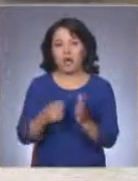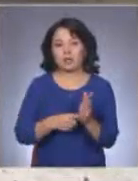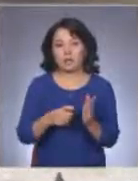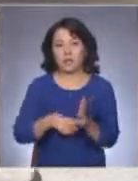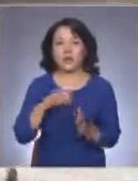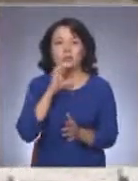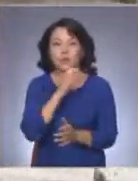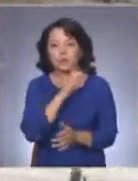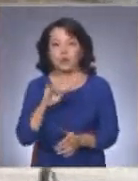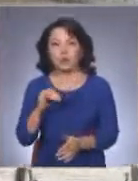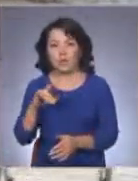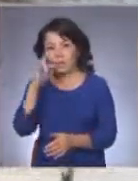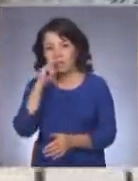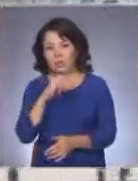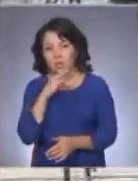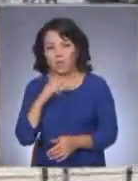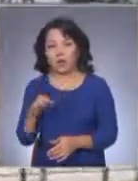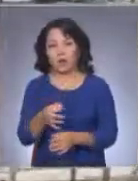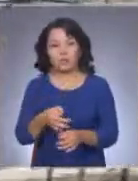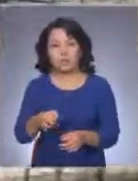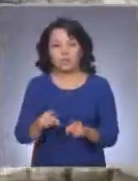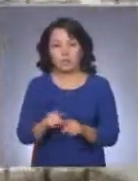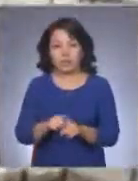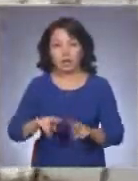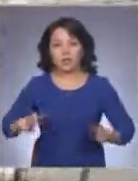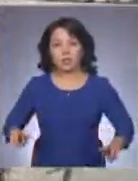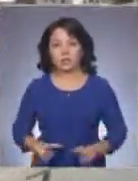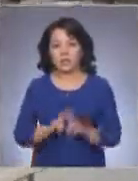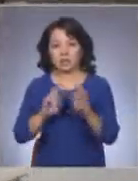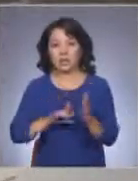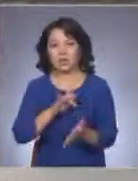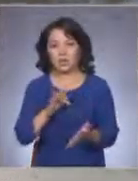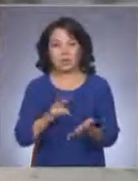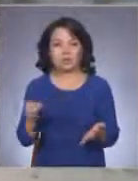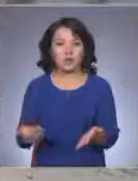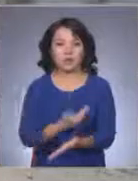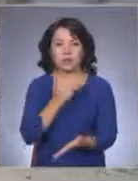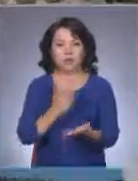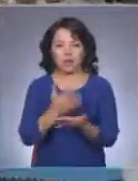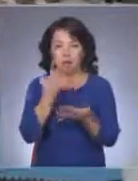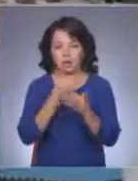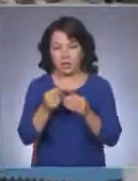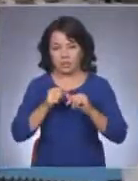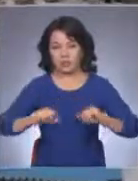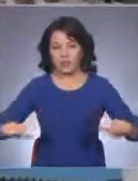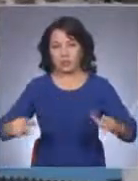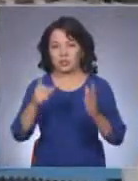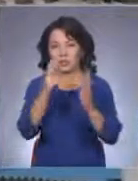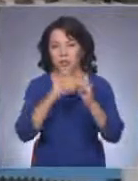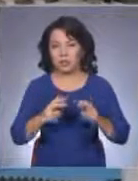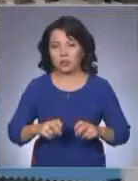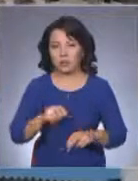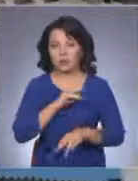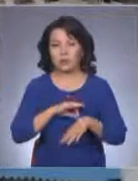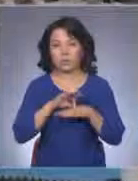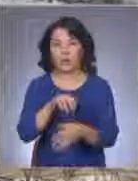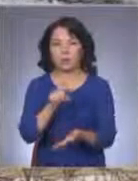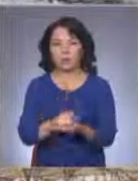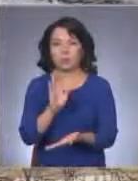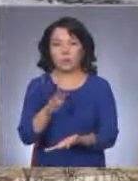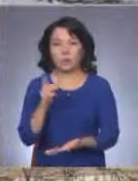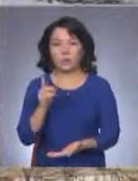солтүстік және оңтүстік Қазақстан өңірлерінде бой көтереді. Ал Астанада су жаңа тергеу изоляторы салынбақ. Түрмелердің